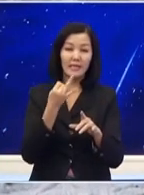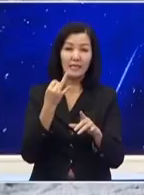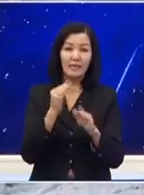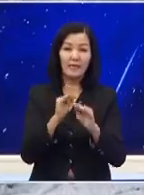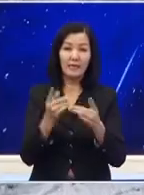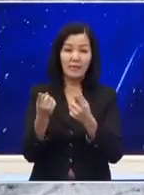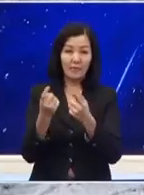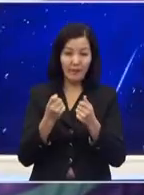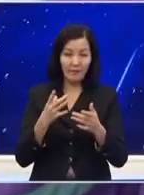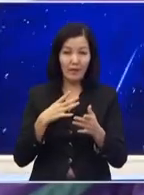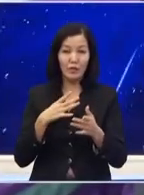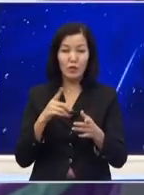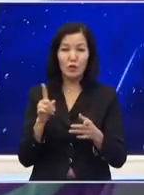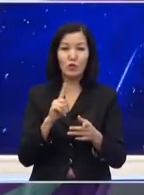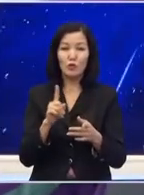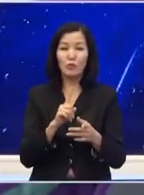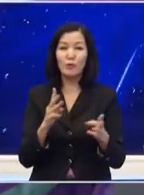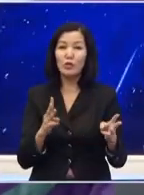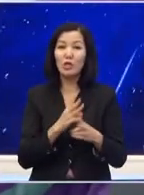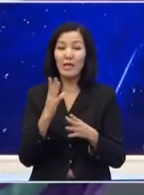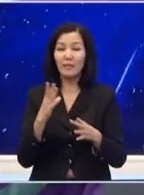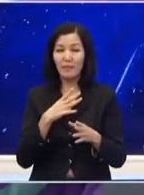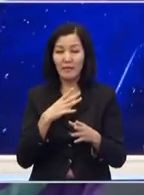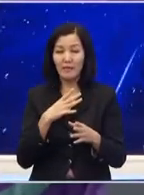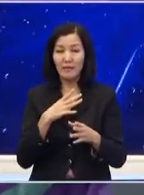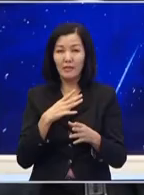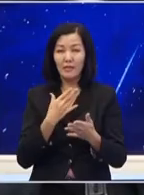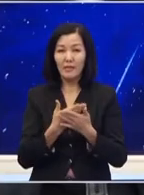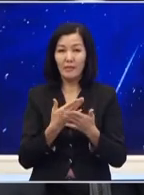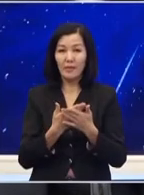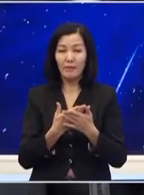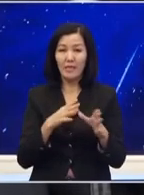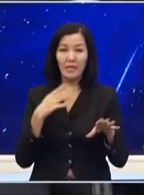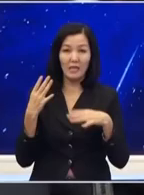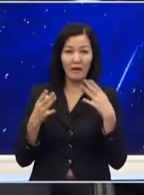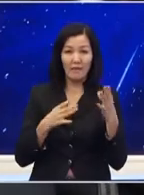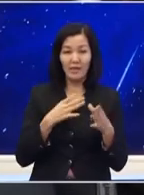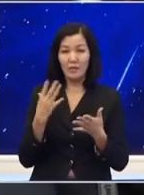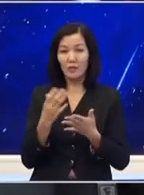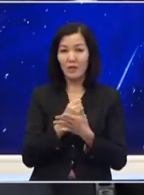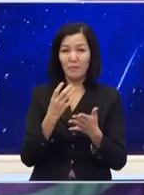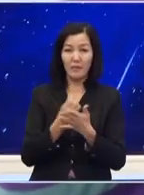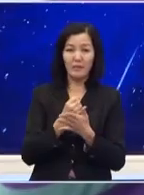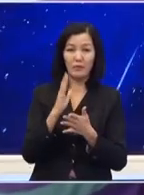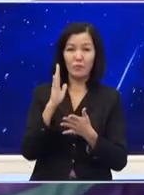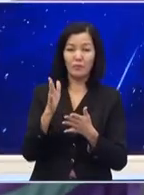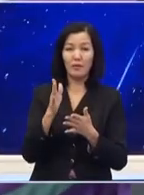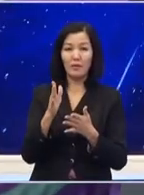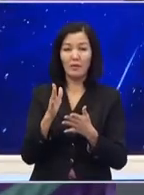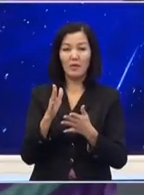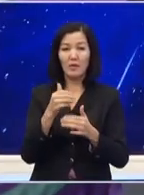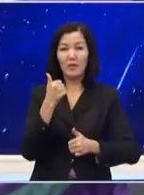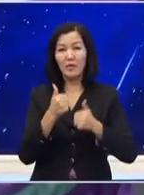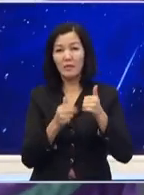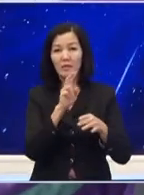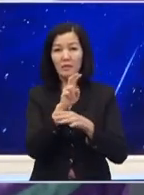Главное, чтобы у человека желание было, допустим, тренироваться, добиться успехов, в дальнейшем ездить на